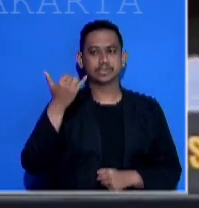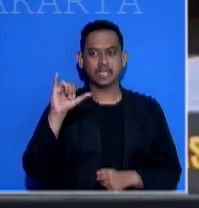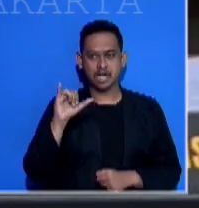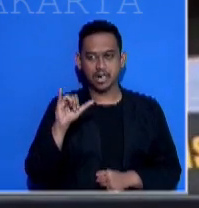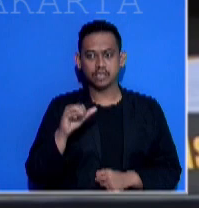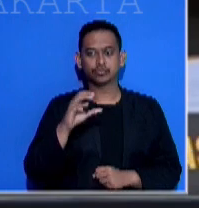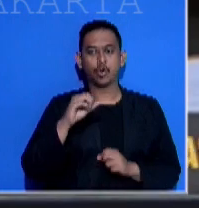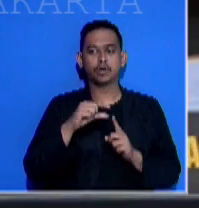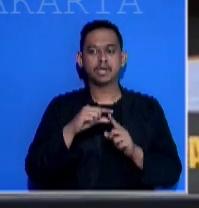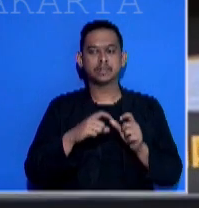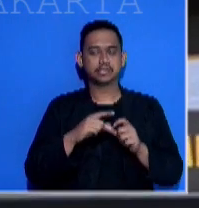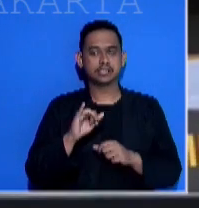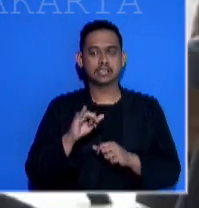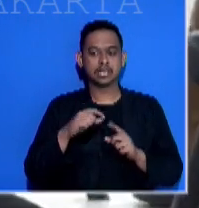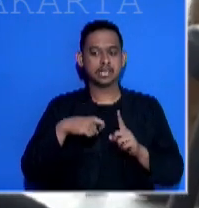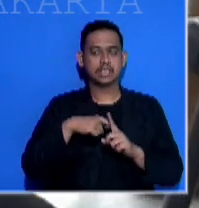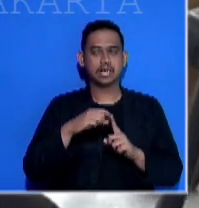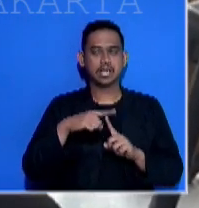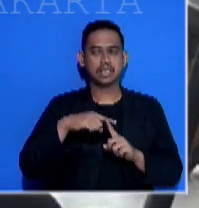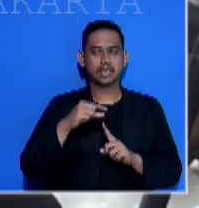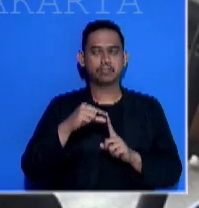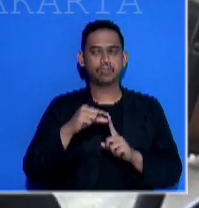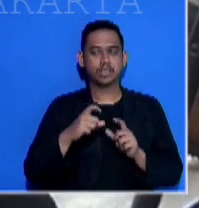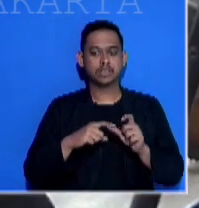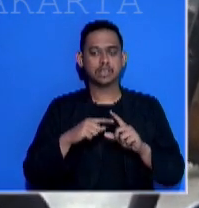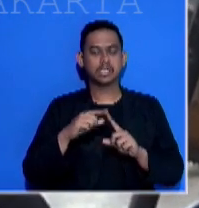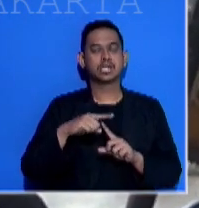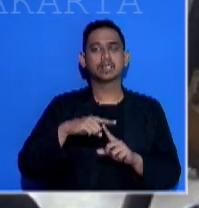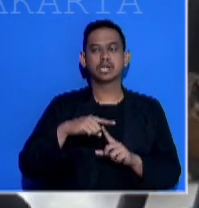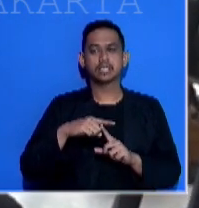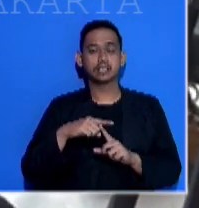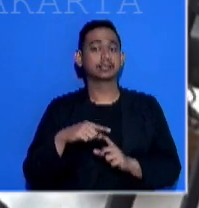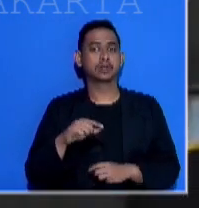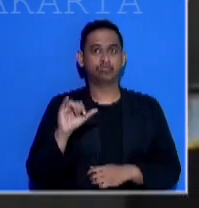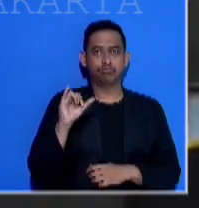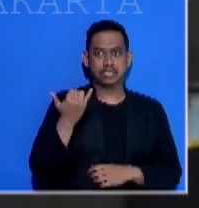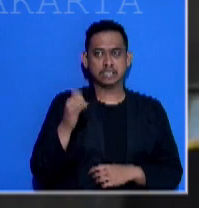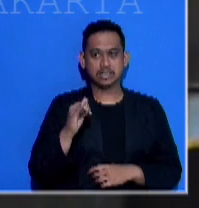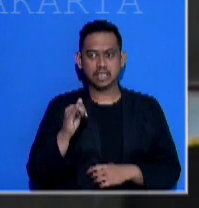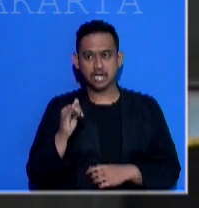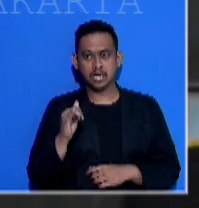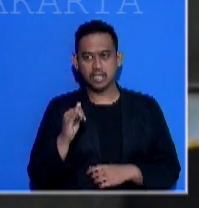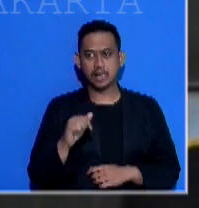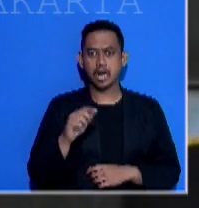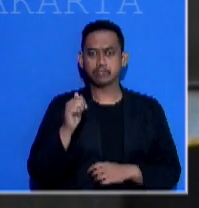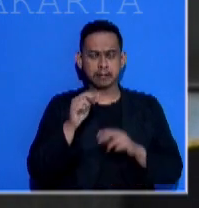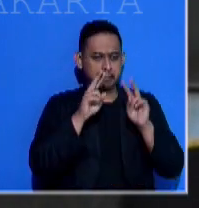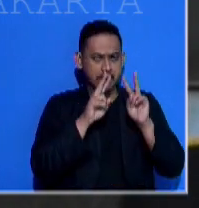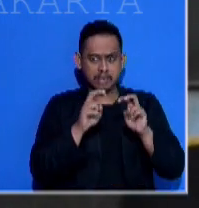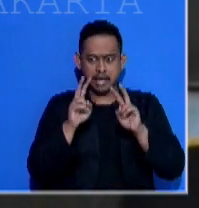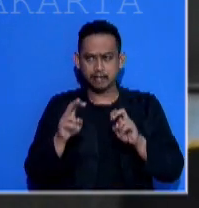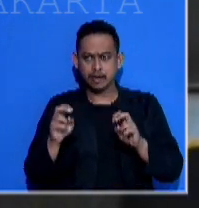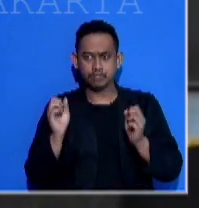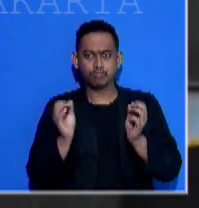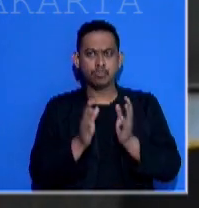Operasi Ketupat Progo 2024 Kombes Pol Alfian Nurizal di hadapan awak media menjelaskan dari hasil analisa dan evaluasi